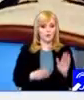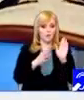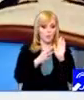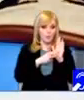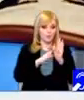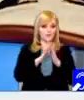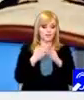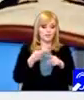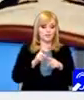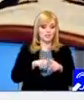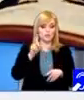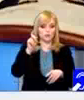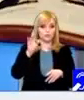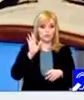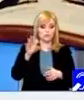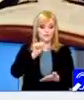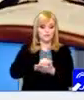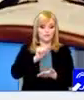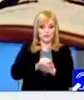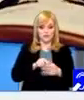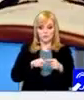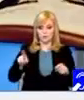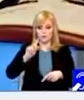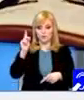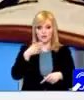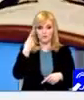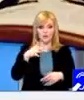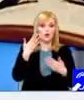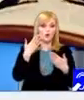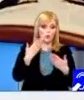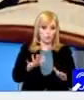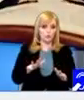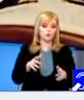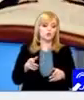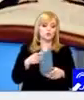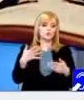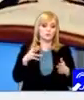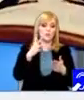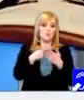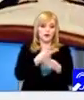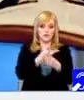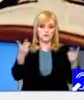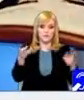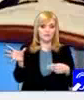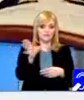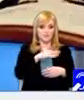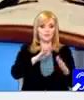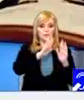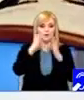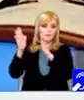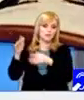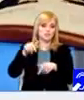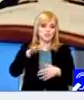Cărți din cele 100 care vor fi editate pe parcursul anului centenar au fost lansate la Biblioteca Municipală Bogdan Petrecei cu HD-ul din Chișinău.